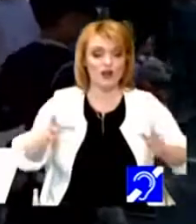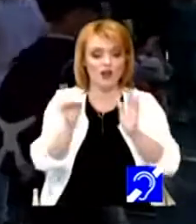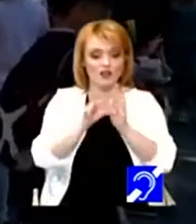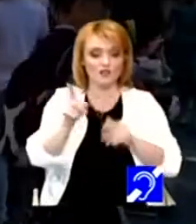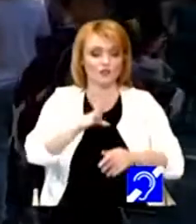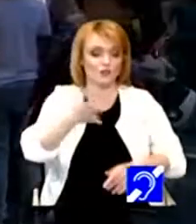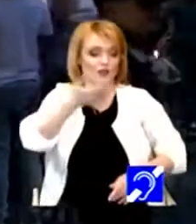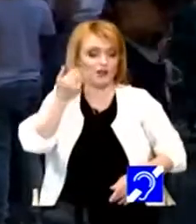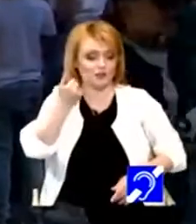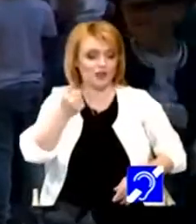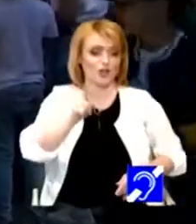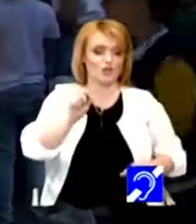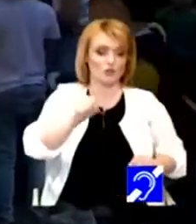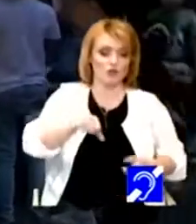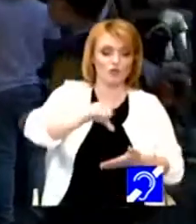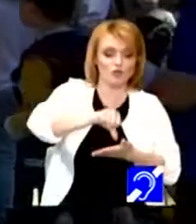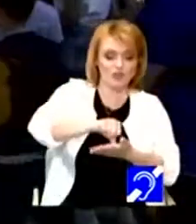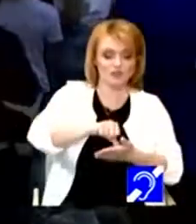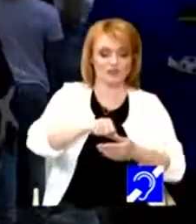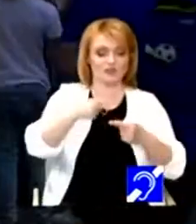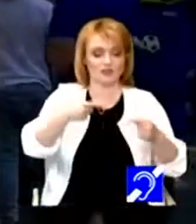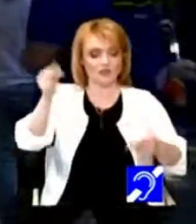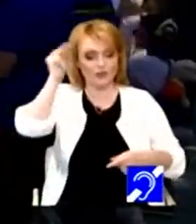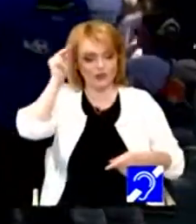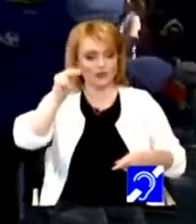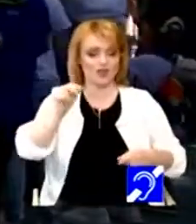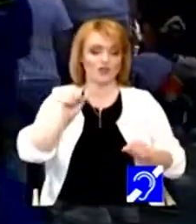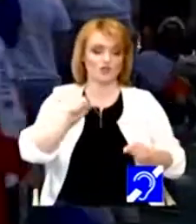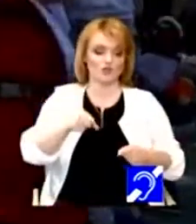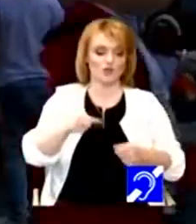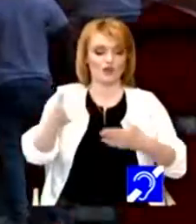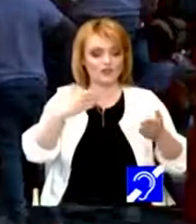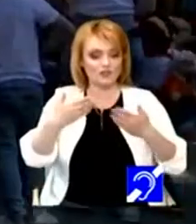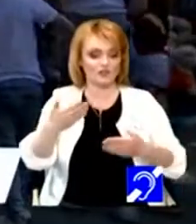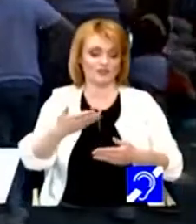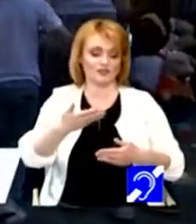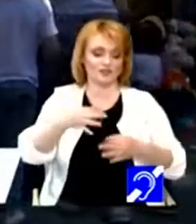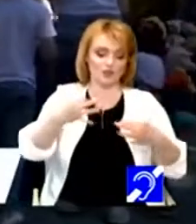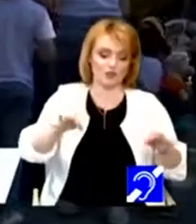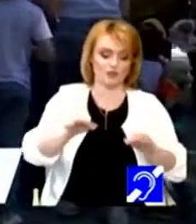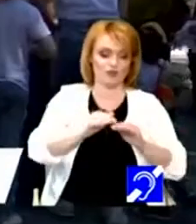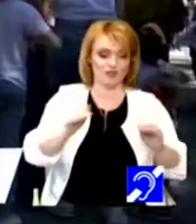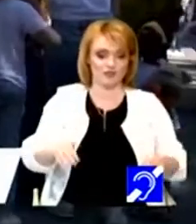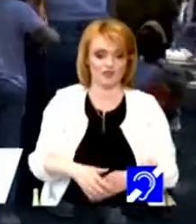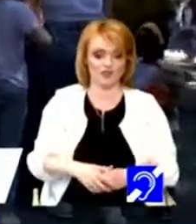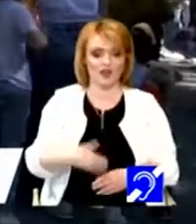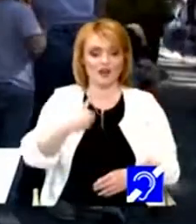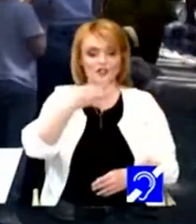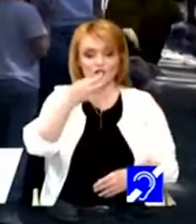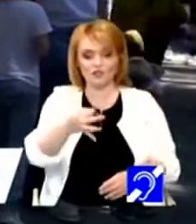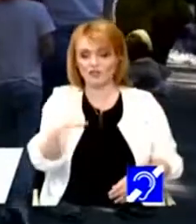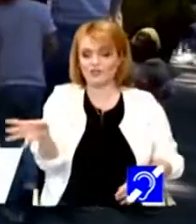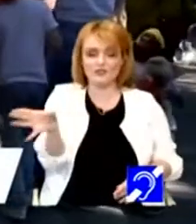în mișcare, să poată participa la lecții, să iasă la tablă, să comunice cu semenii. Vreau să vă spun că întreaga comunitate educațională